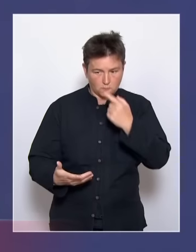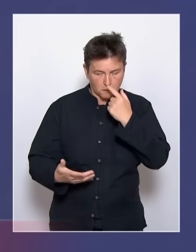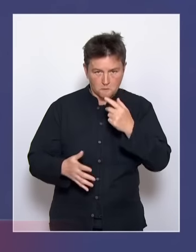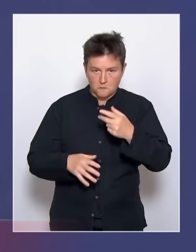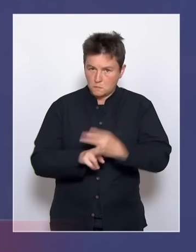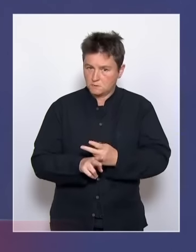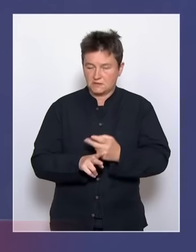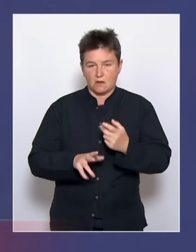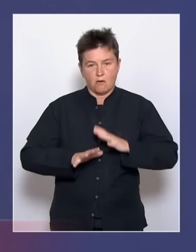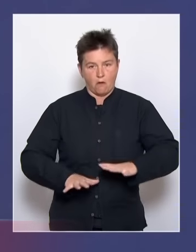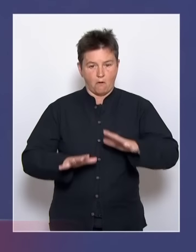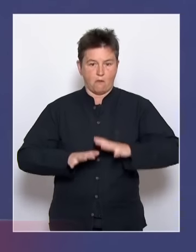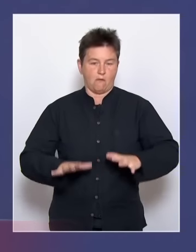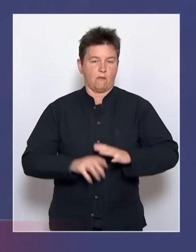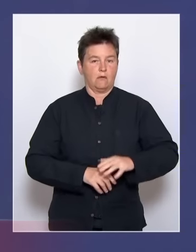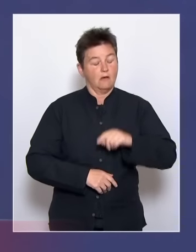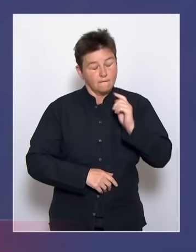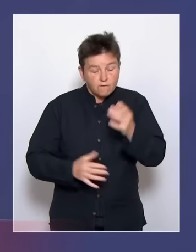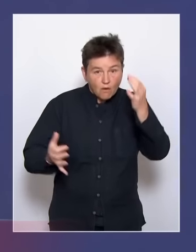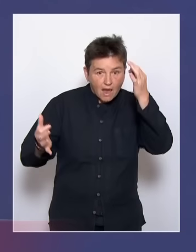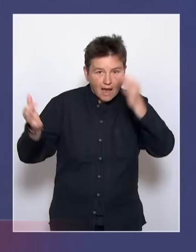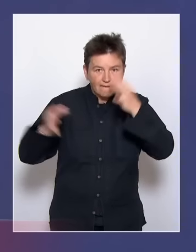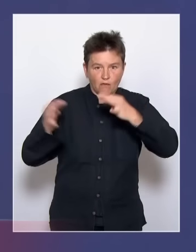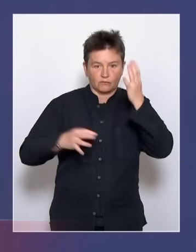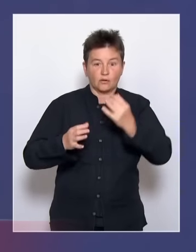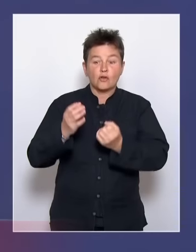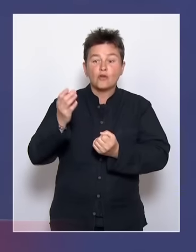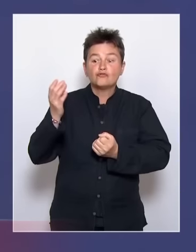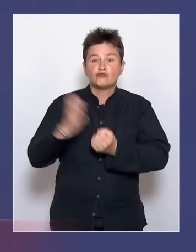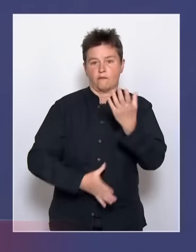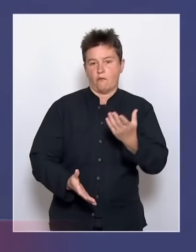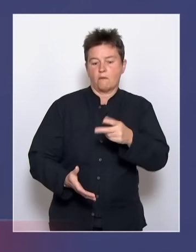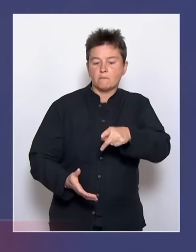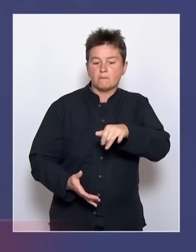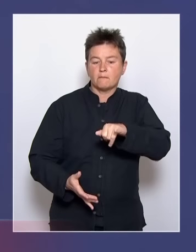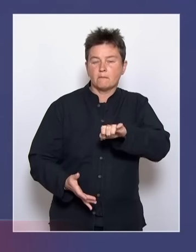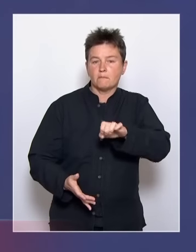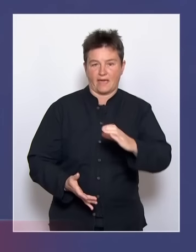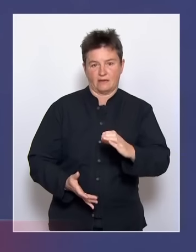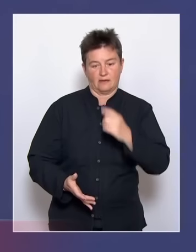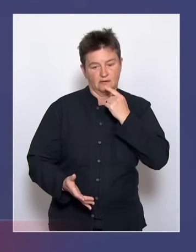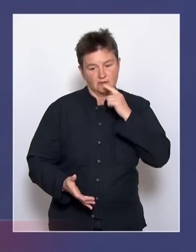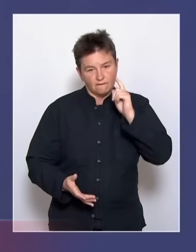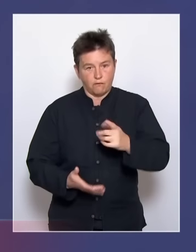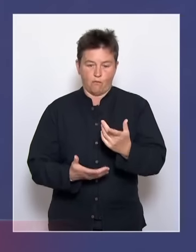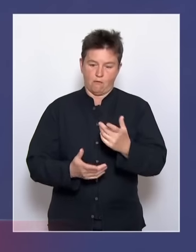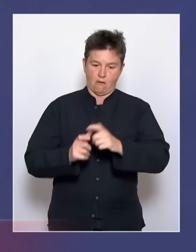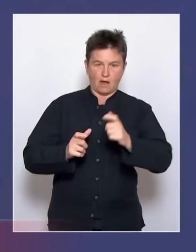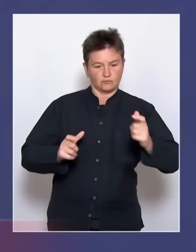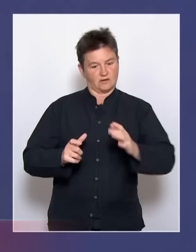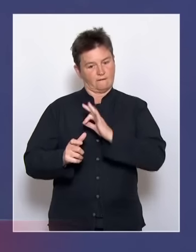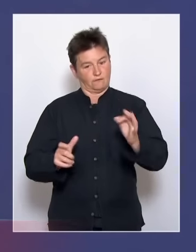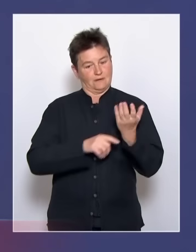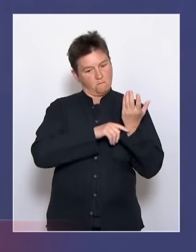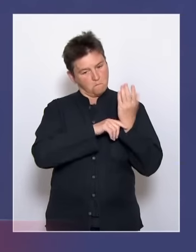trop incertain. Et donc, on doit inventer en quelque sorte les nouveaux PIEC, c'est-à-dire qu doit donner de la visibilité à nos industriels,